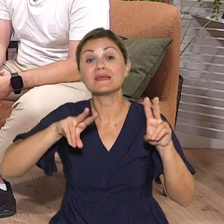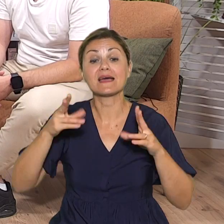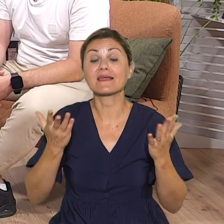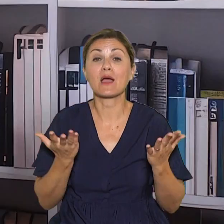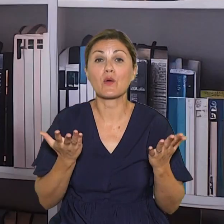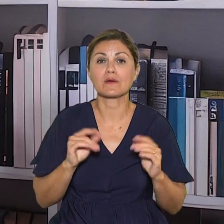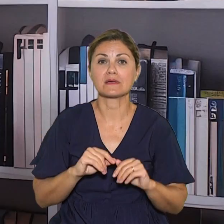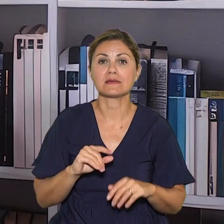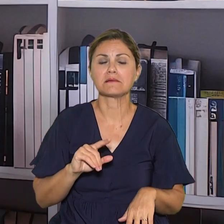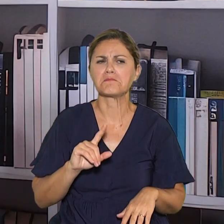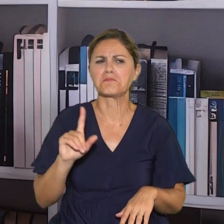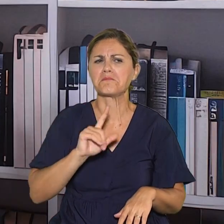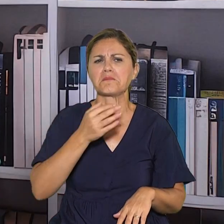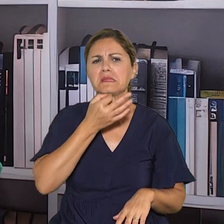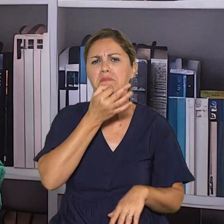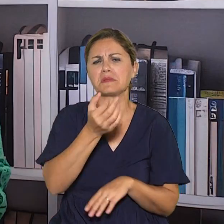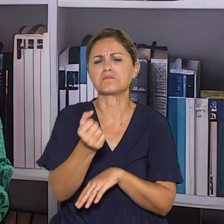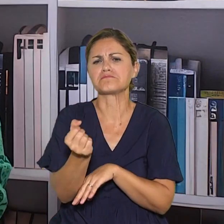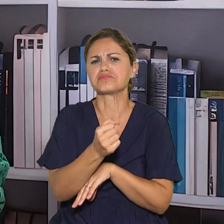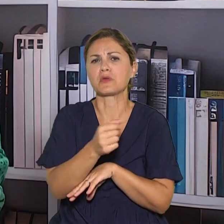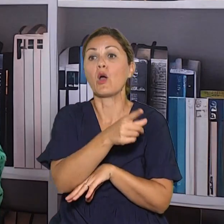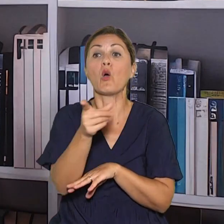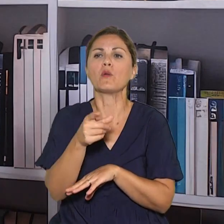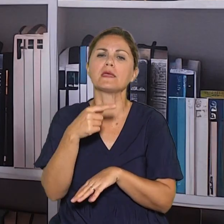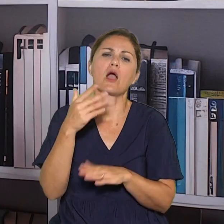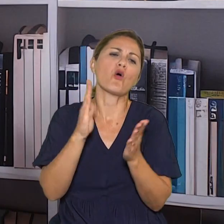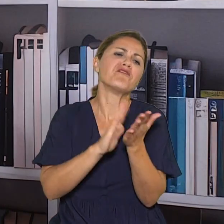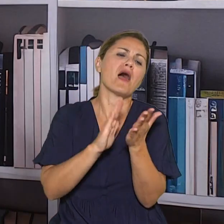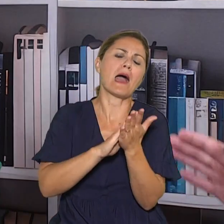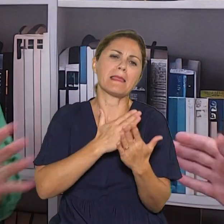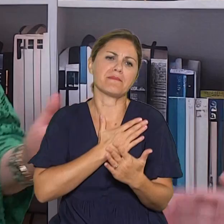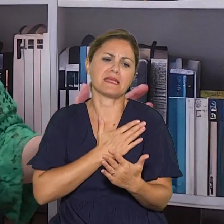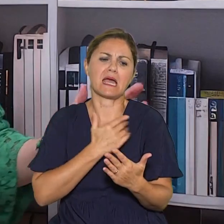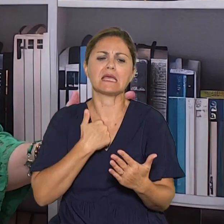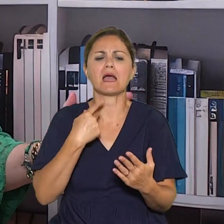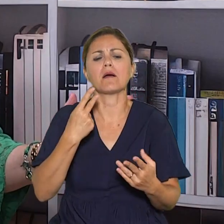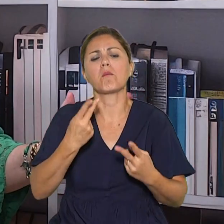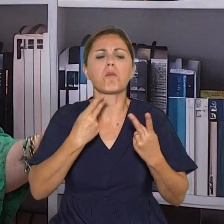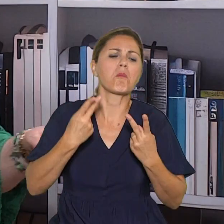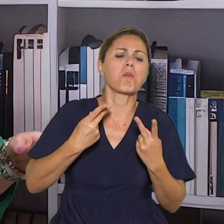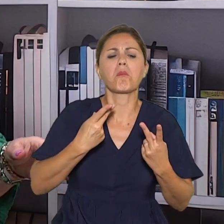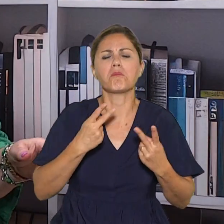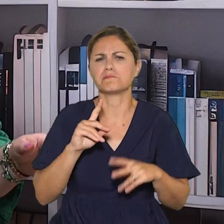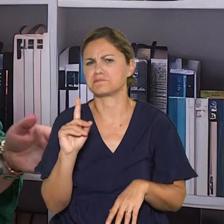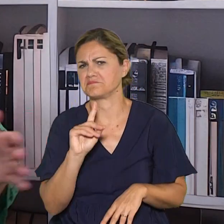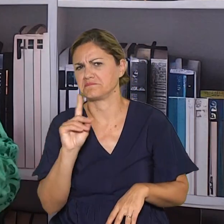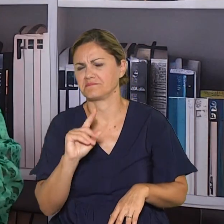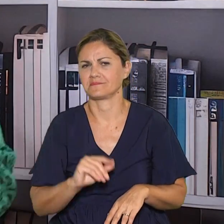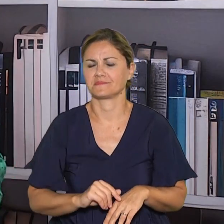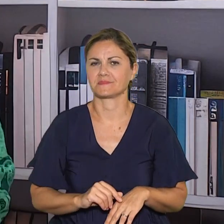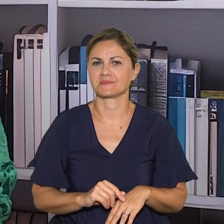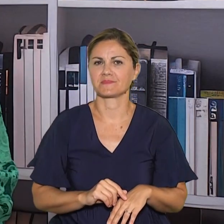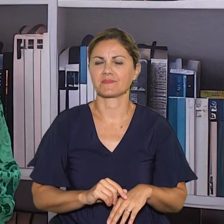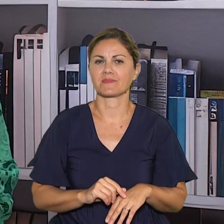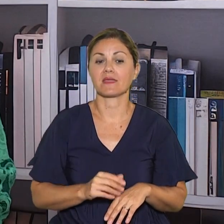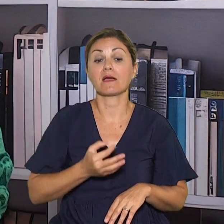Nisam ja to baš nešto od njih ni pitala. Uglavnom oni govoru da je dobro. Da, ba, vjerovat ćemo njima. Kako govore sad, šta ja znam?